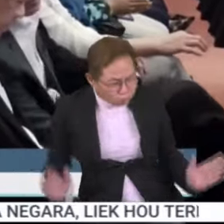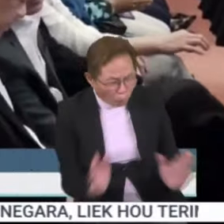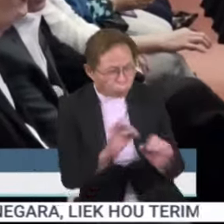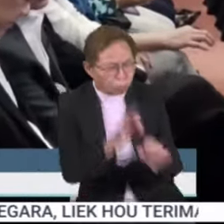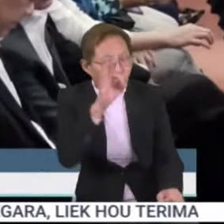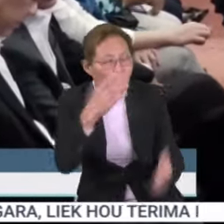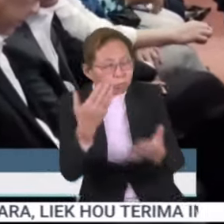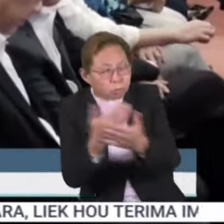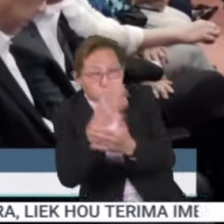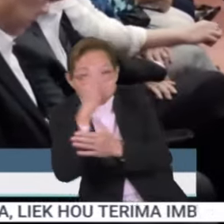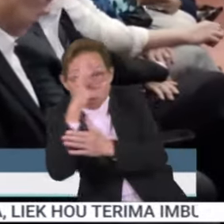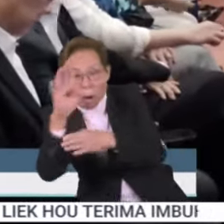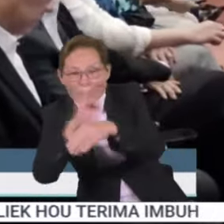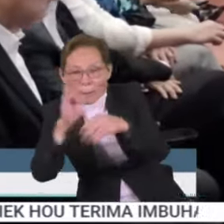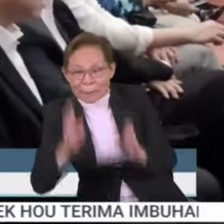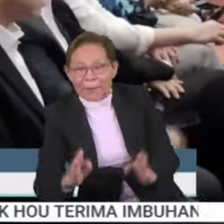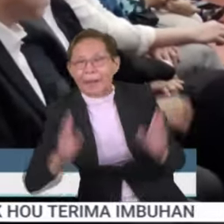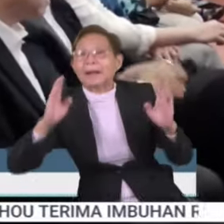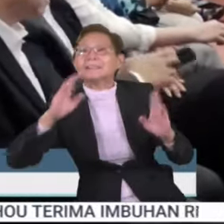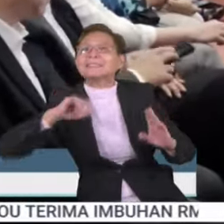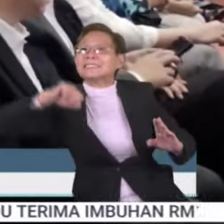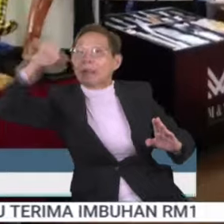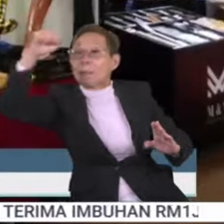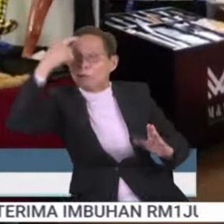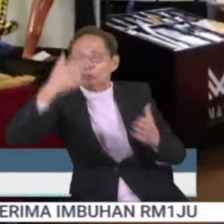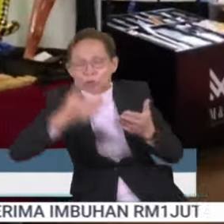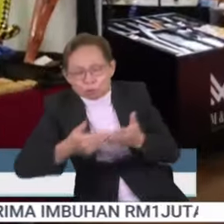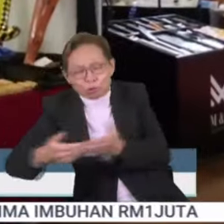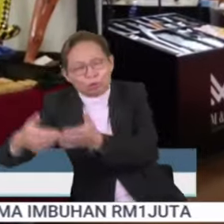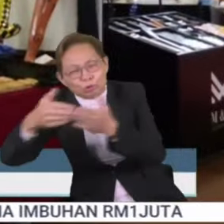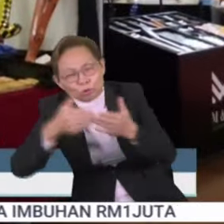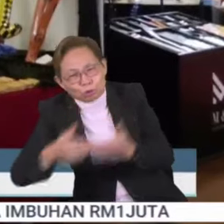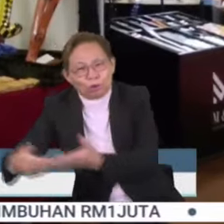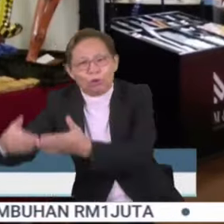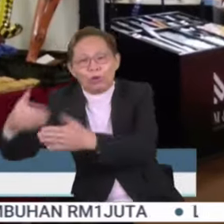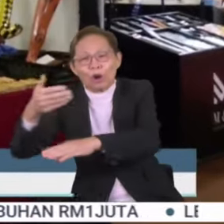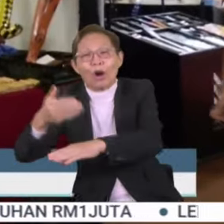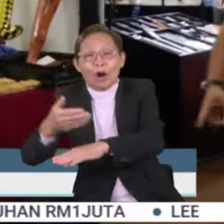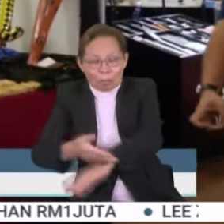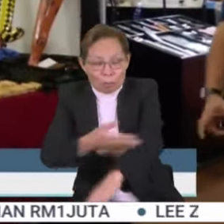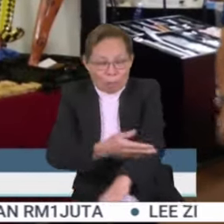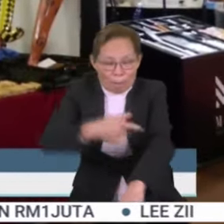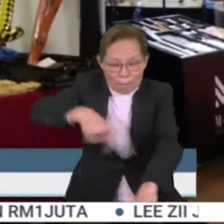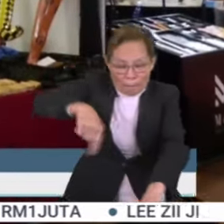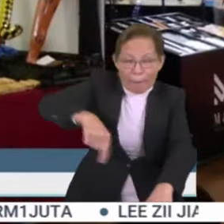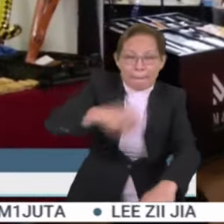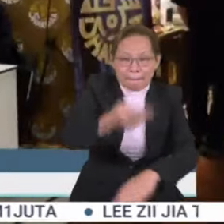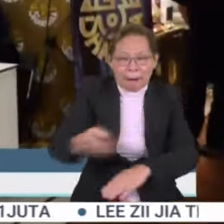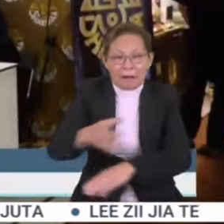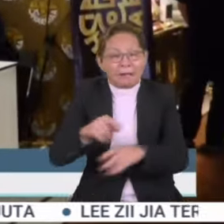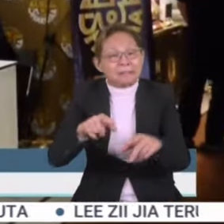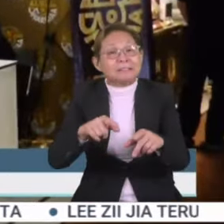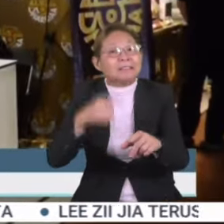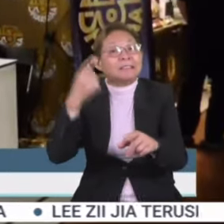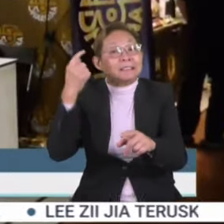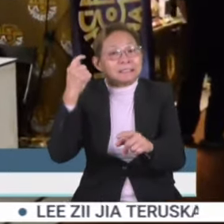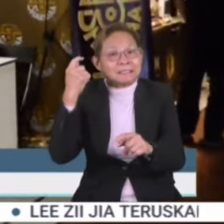inovasi dalam kalangan peniaga tempatan untuk terus meningkatkan kualiti produk dan kekal kompetif